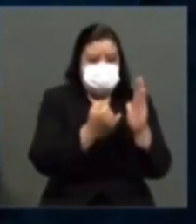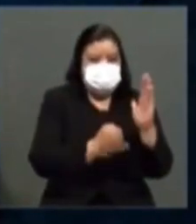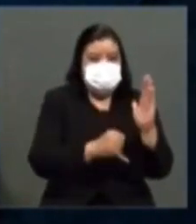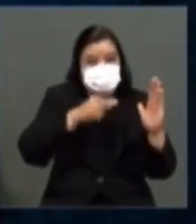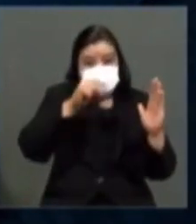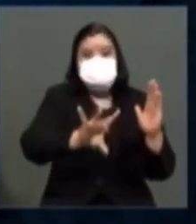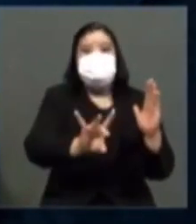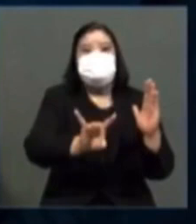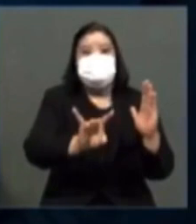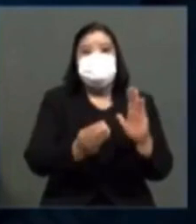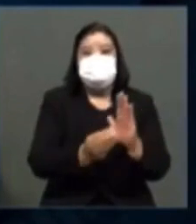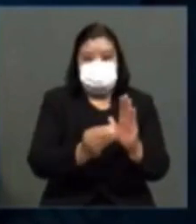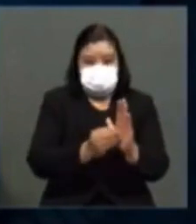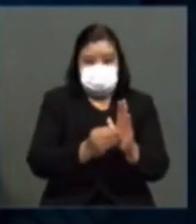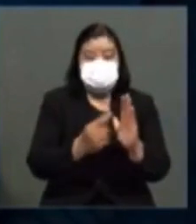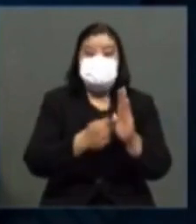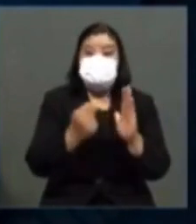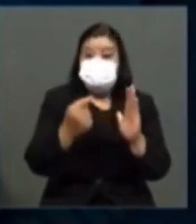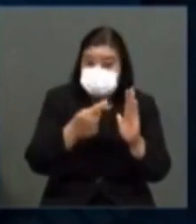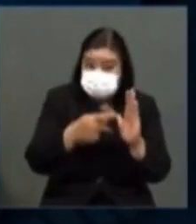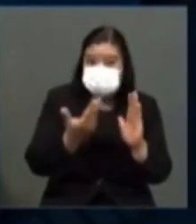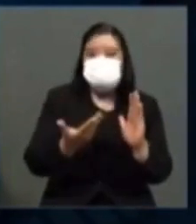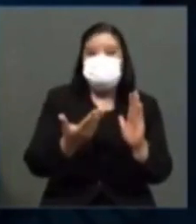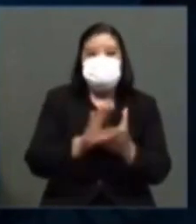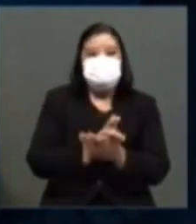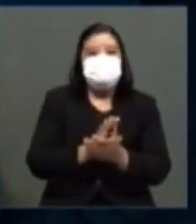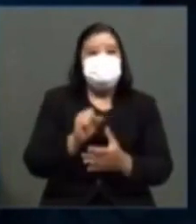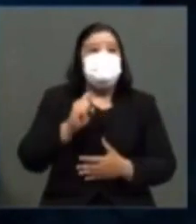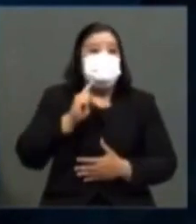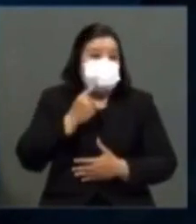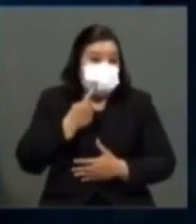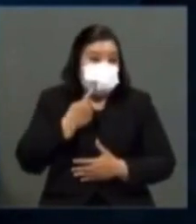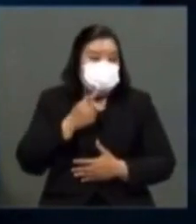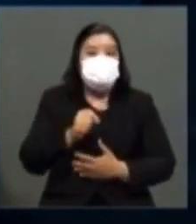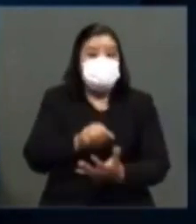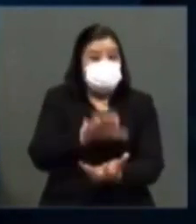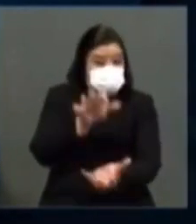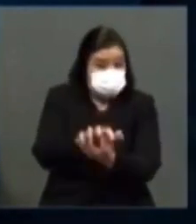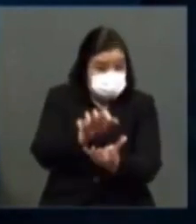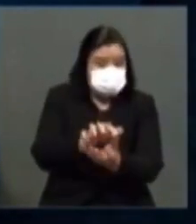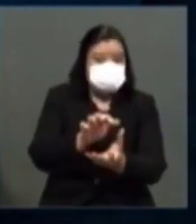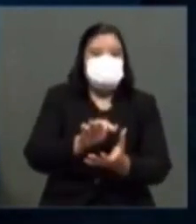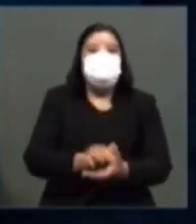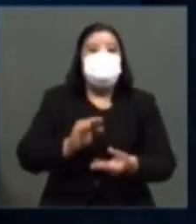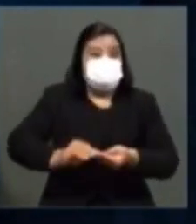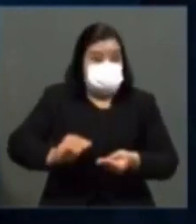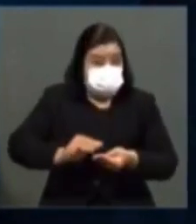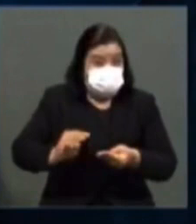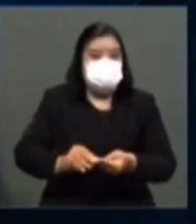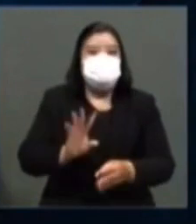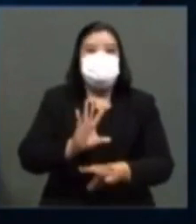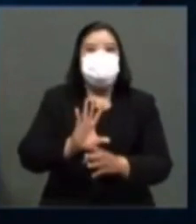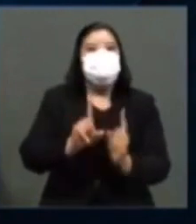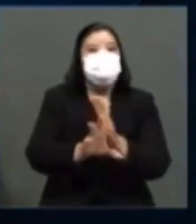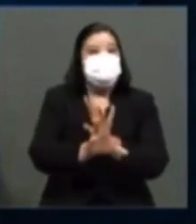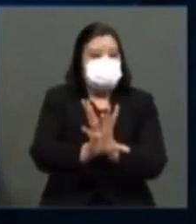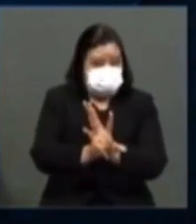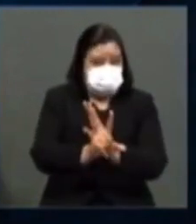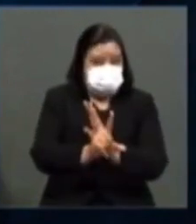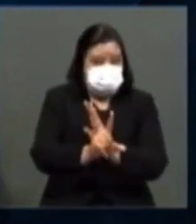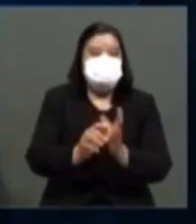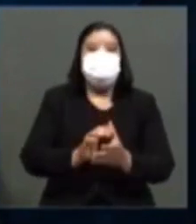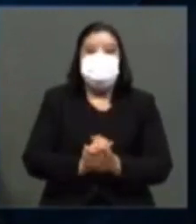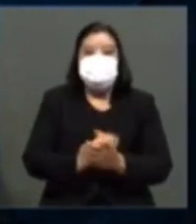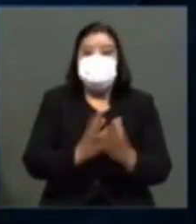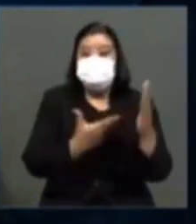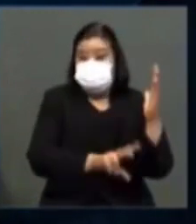ะคะได้แก่กทม.ปทุมธานีสมุทรสาครสมุทรปราการฉะเชิงเทราชลบุรีและจังหวั